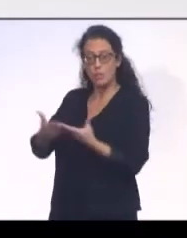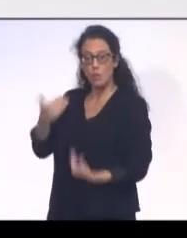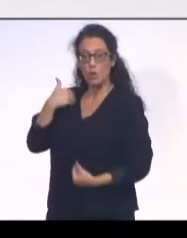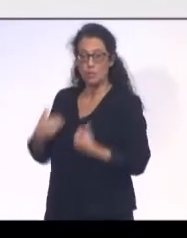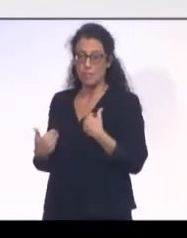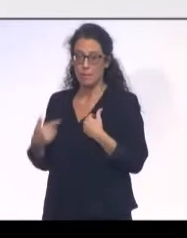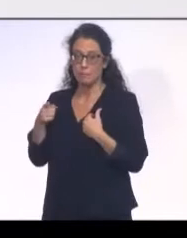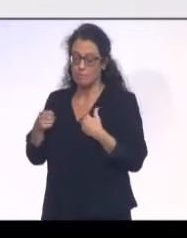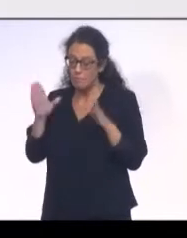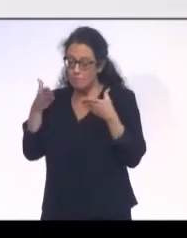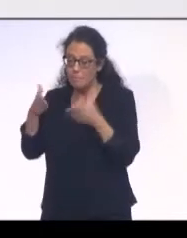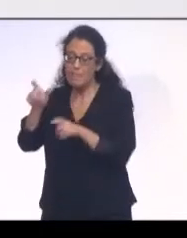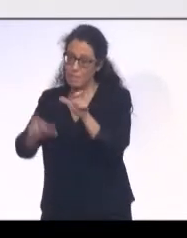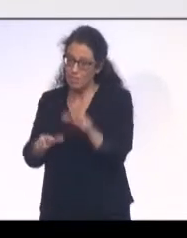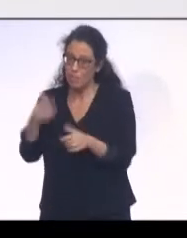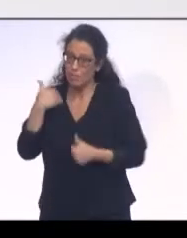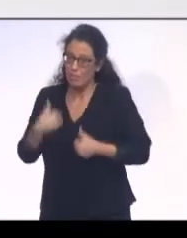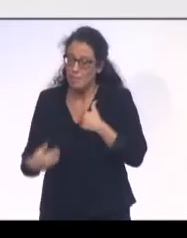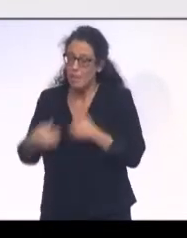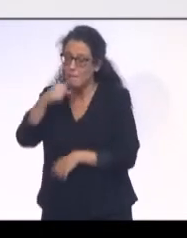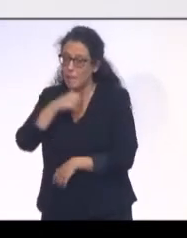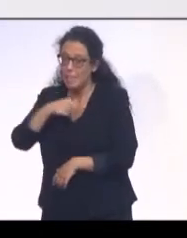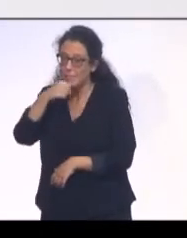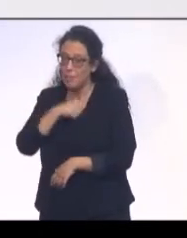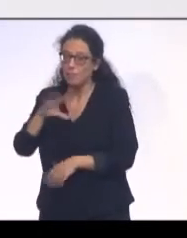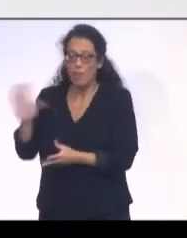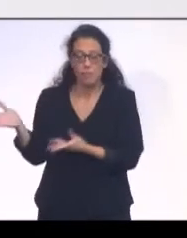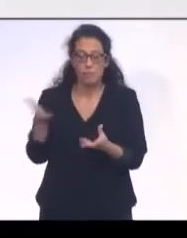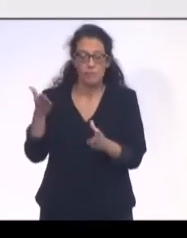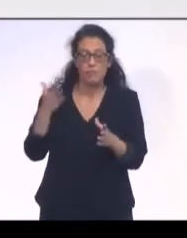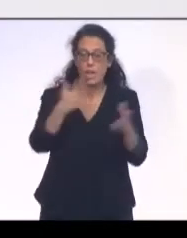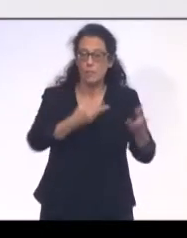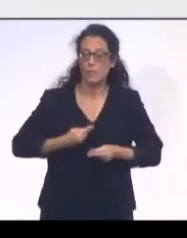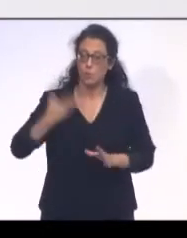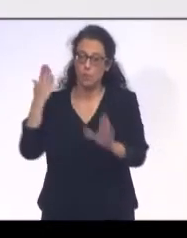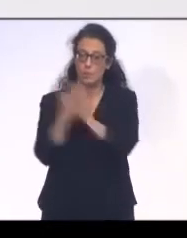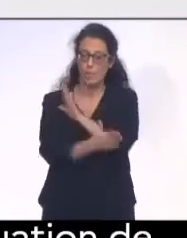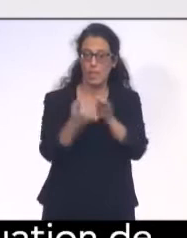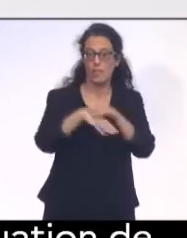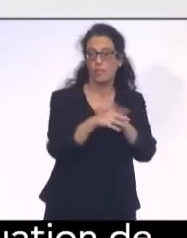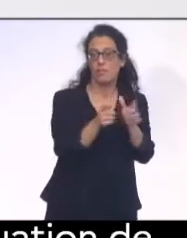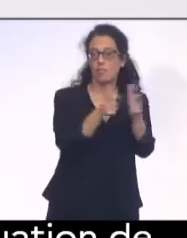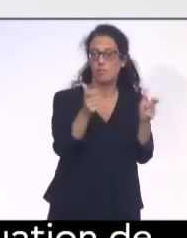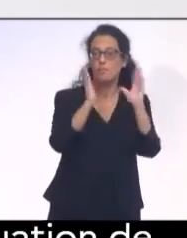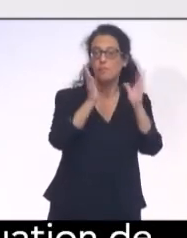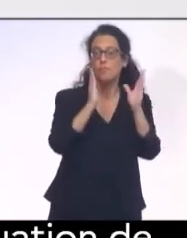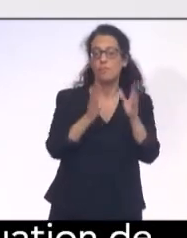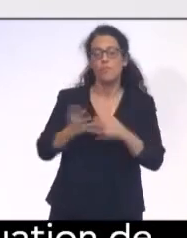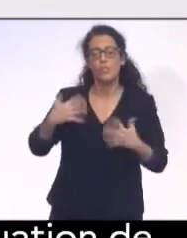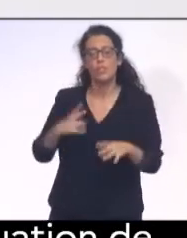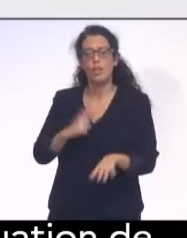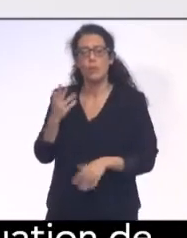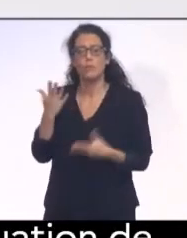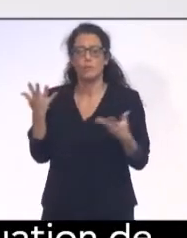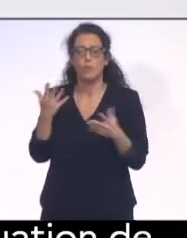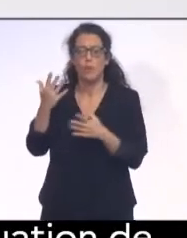personnes handicapées vieillissantes, bénéficient de la filière d'admission directe dans les services hospitaliers prévue par la stratégie de prise en charge des